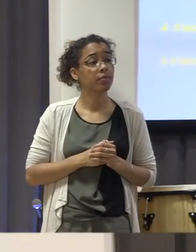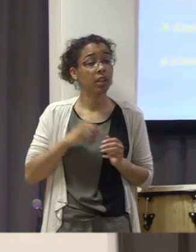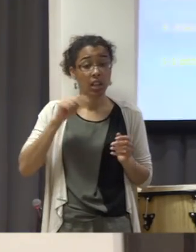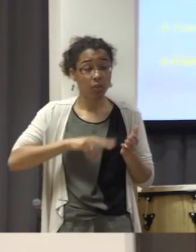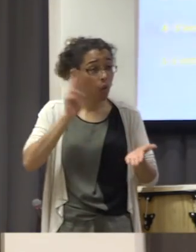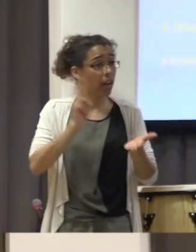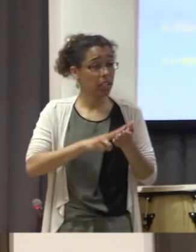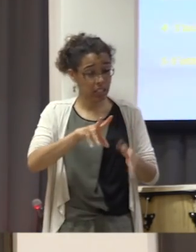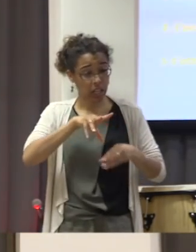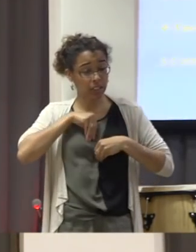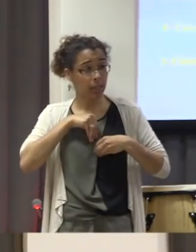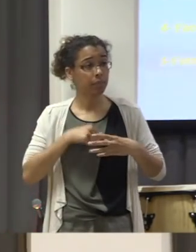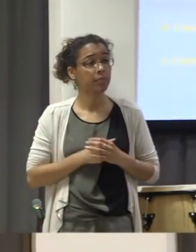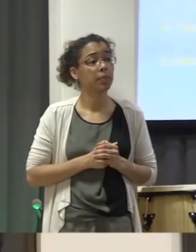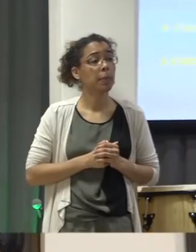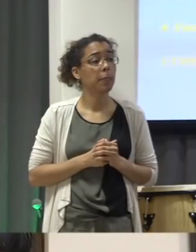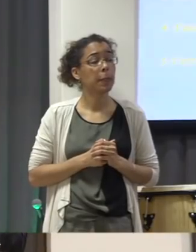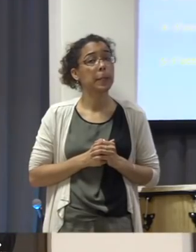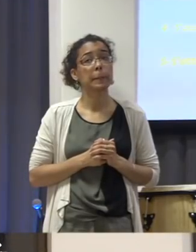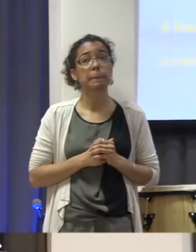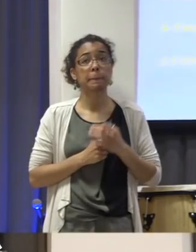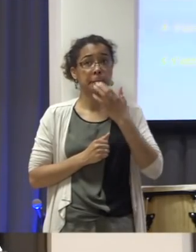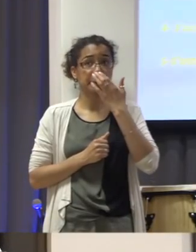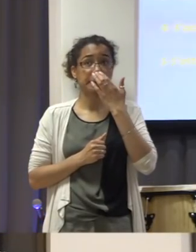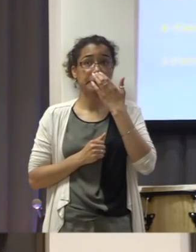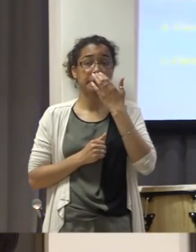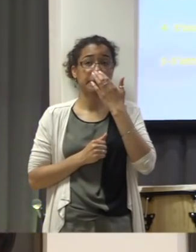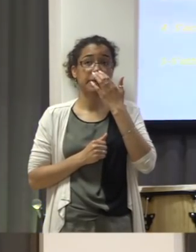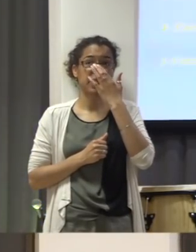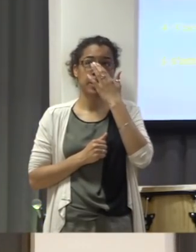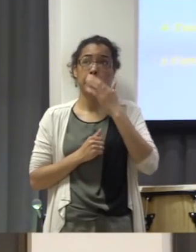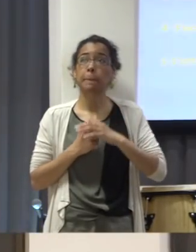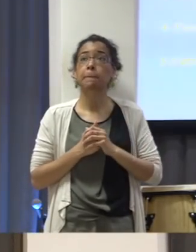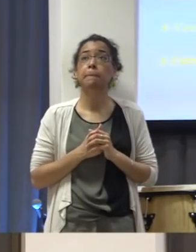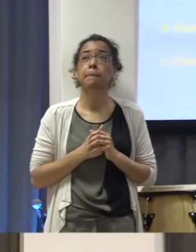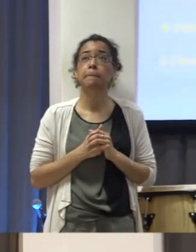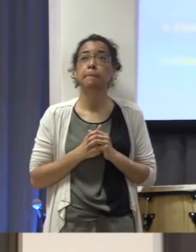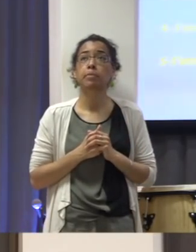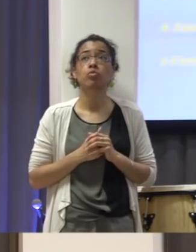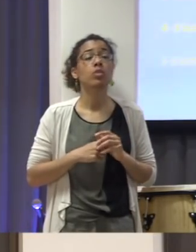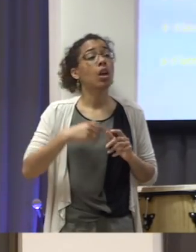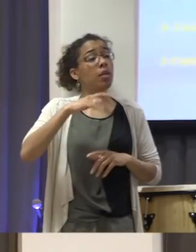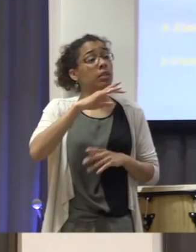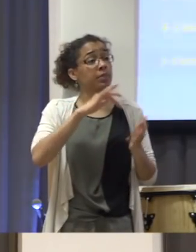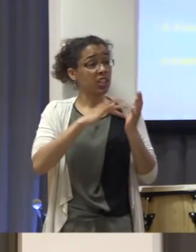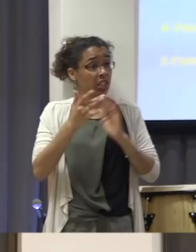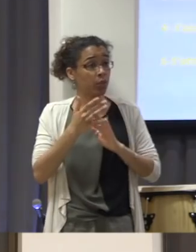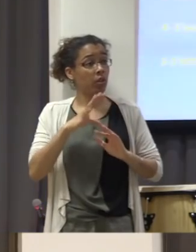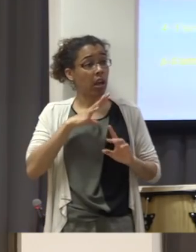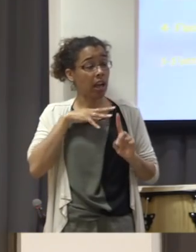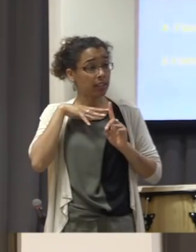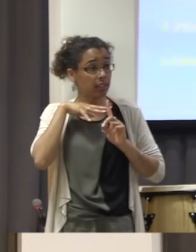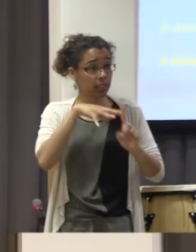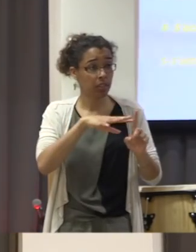la réalité de tout ce qui... Vous savez que quand Jésus était avec ses disciples, c'était prévu qu'il sera mort de cette façon que nous